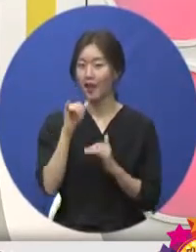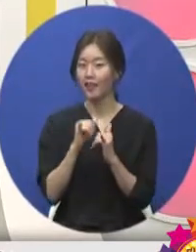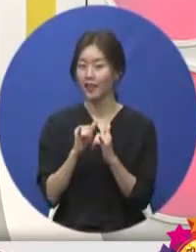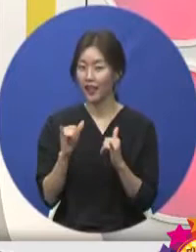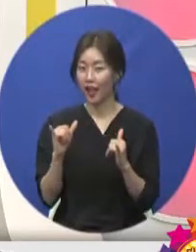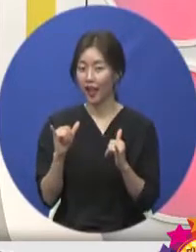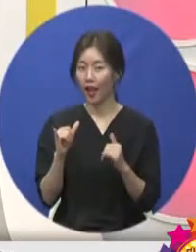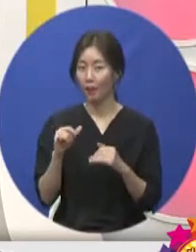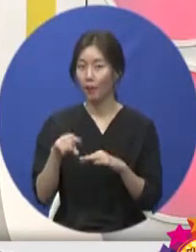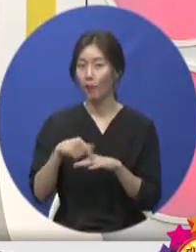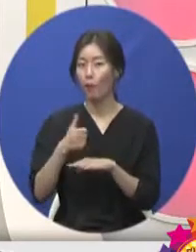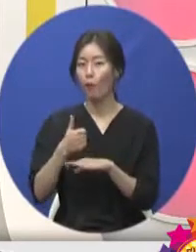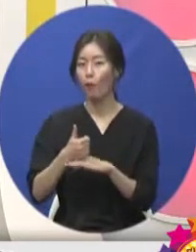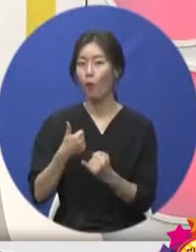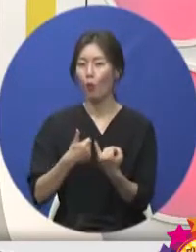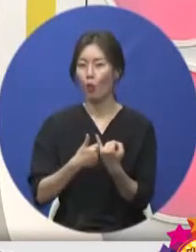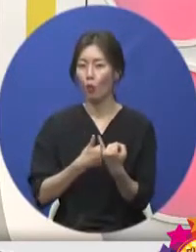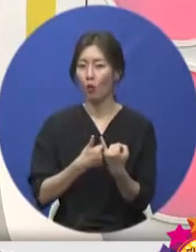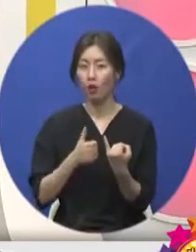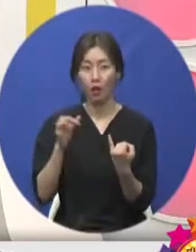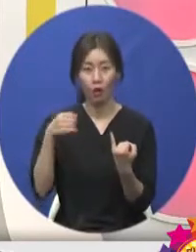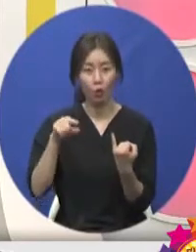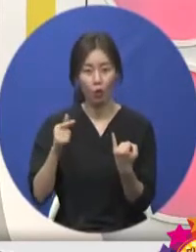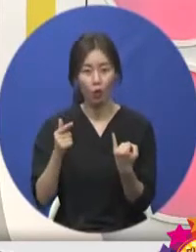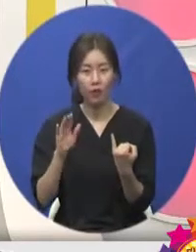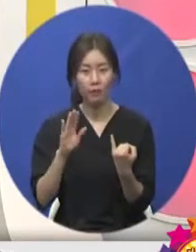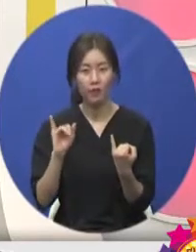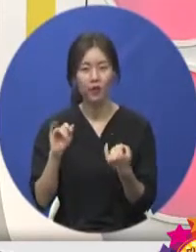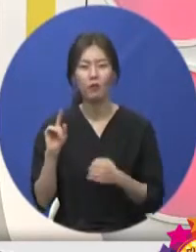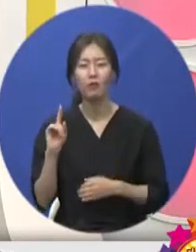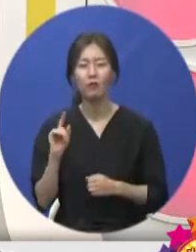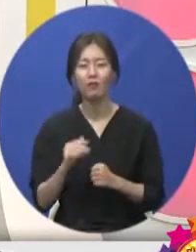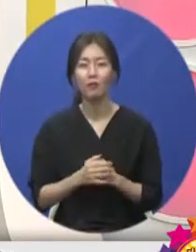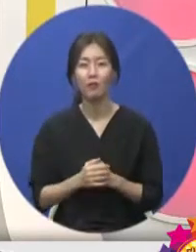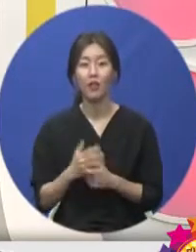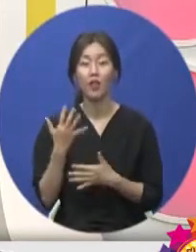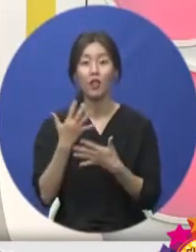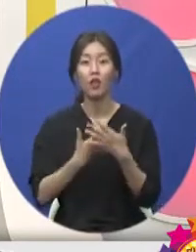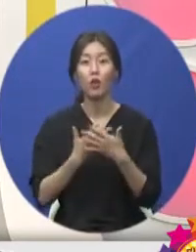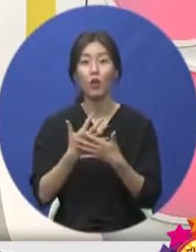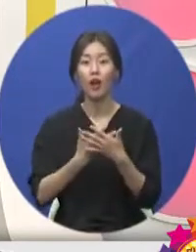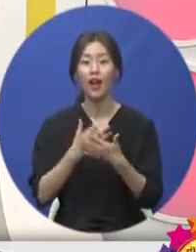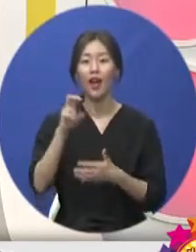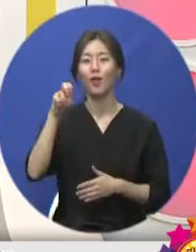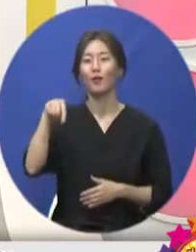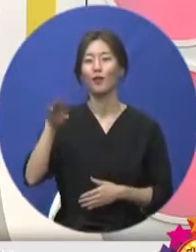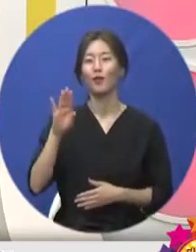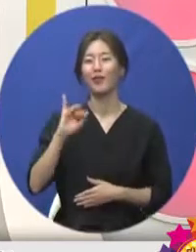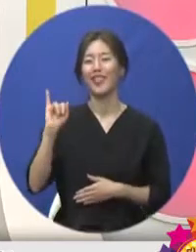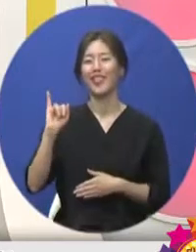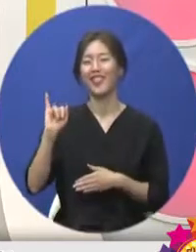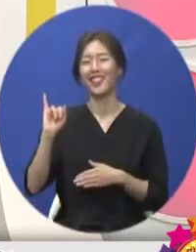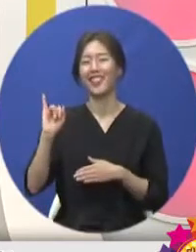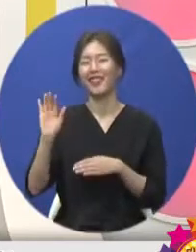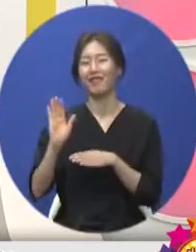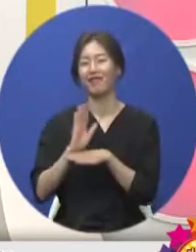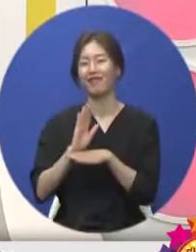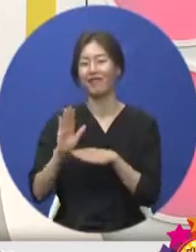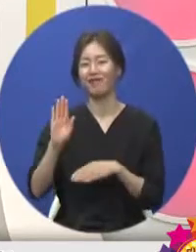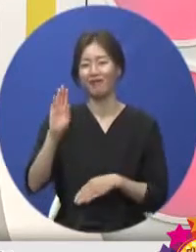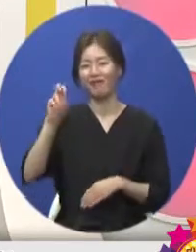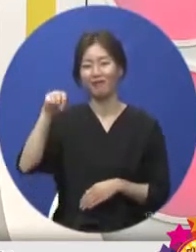뭡니까? 응? 뭔 비? 무슨 비? 영화가 영어로 뭐요? 무비. 그렇지, 아.